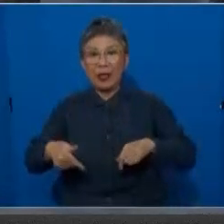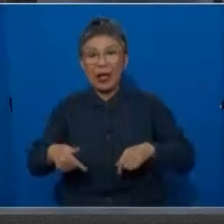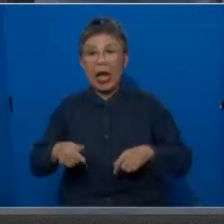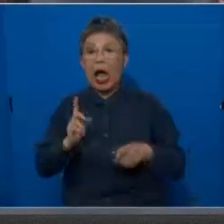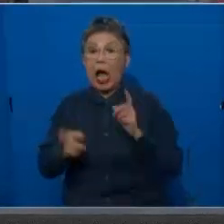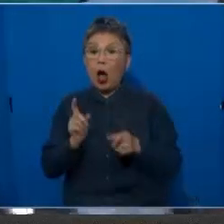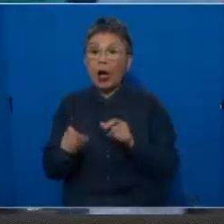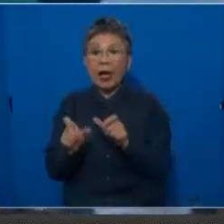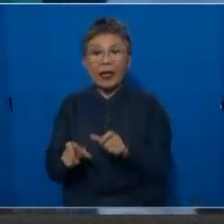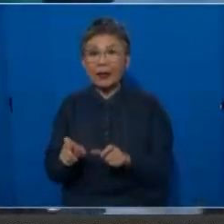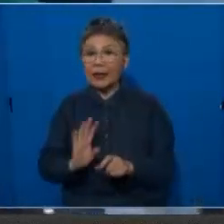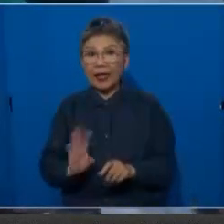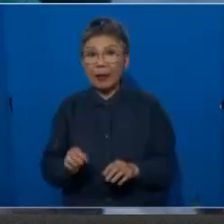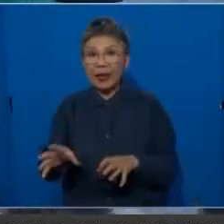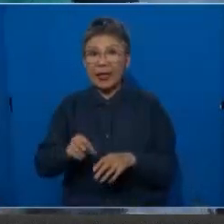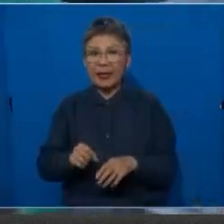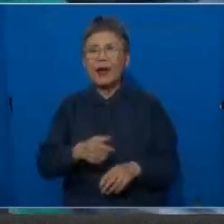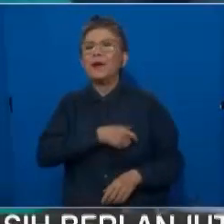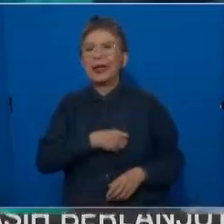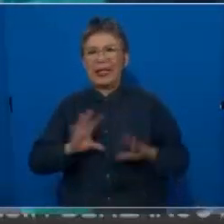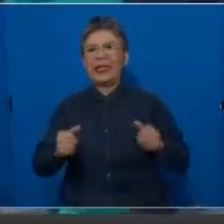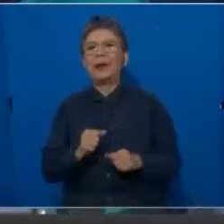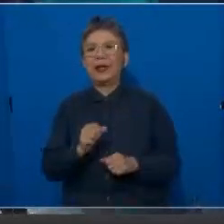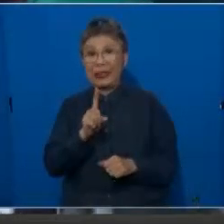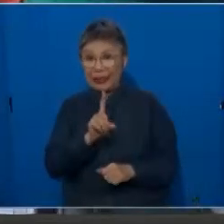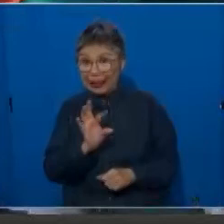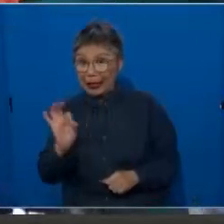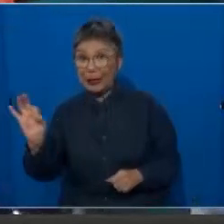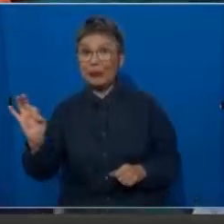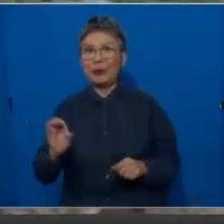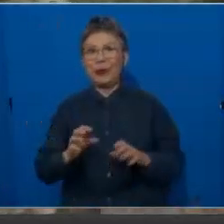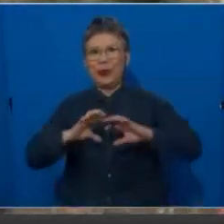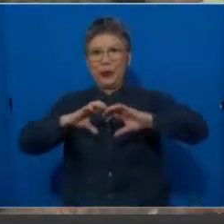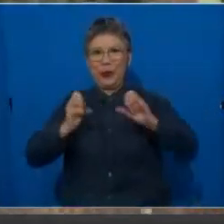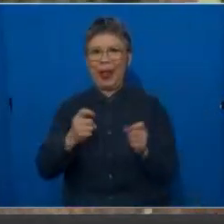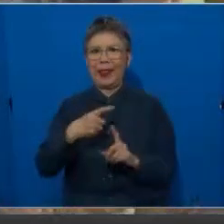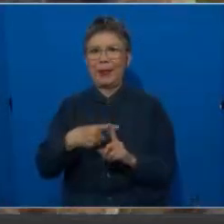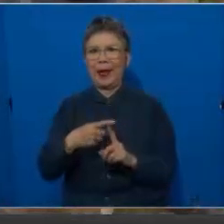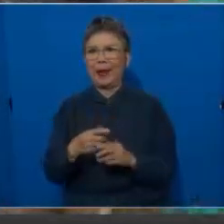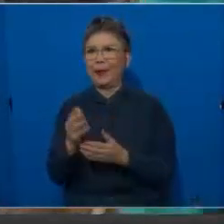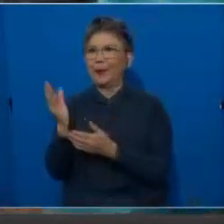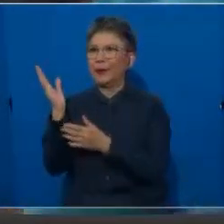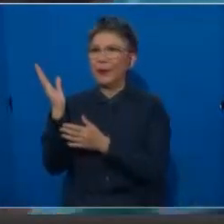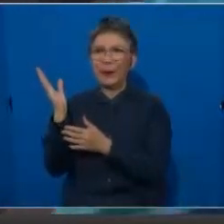untuk warga yang tidak kebagian, panitia sudah mempersiapkan 1000 durian tambahan.